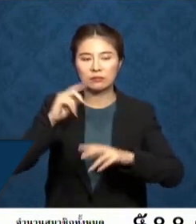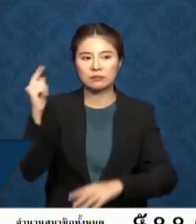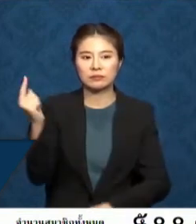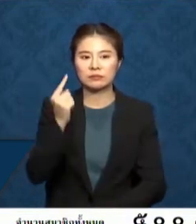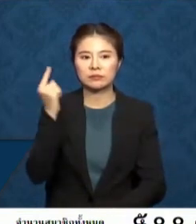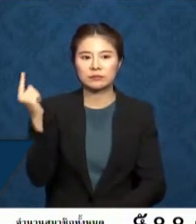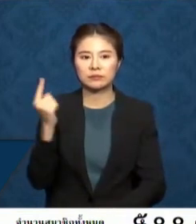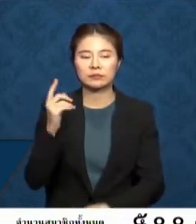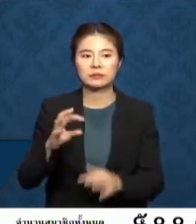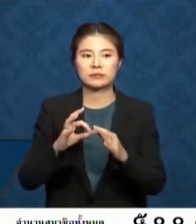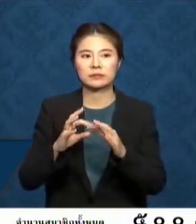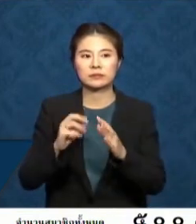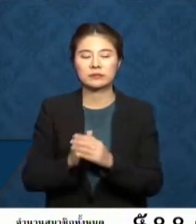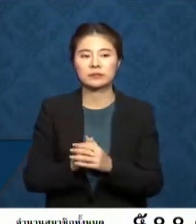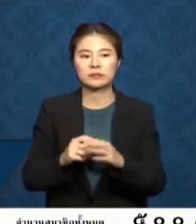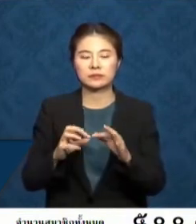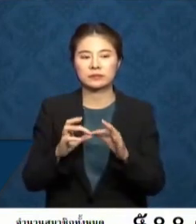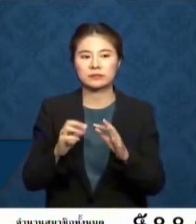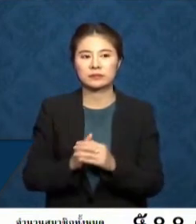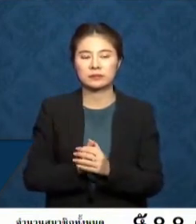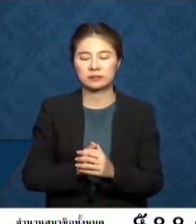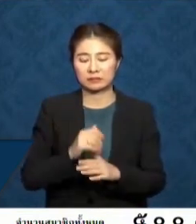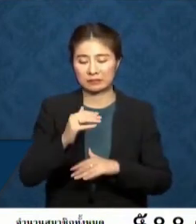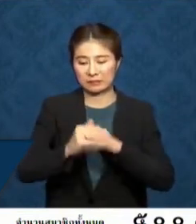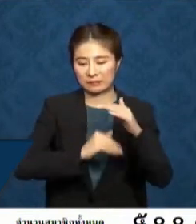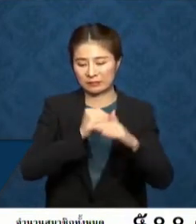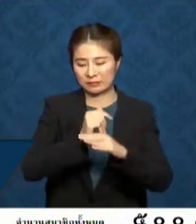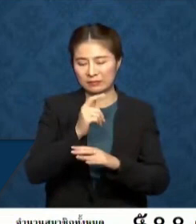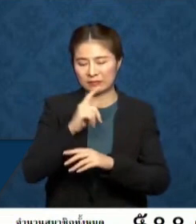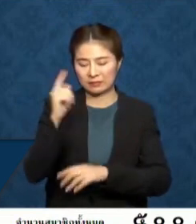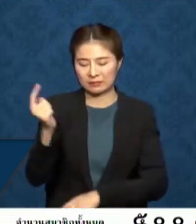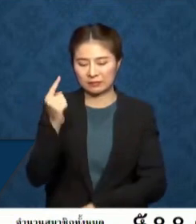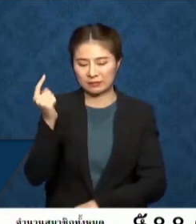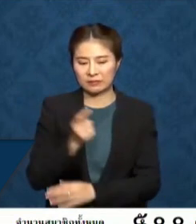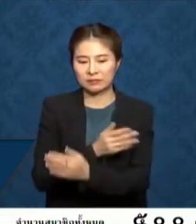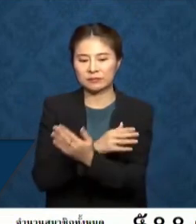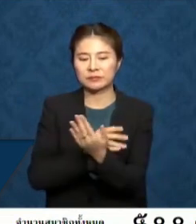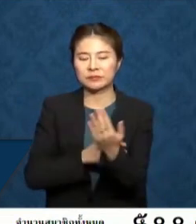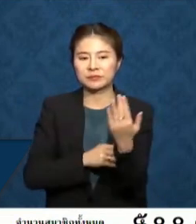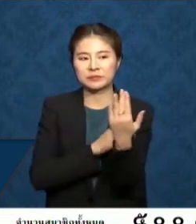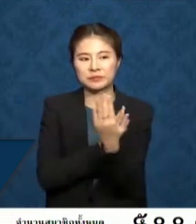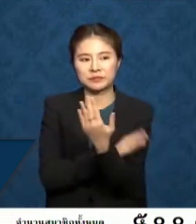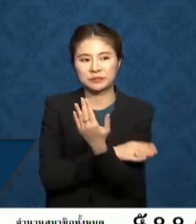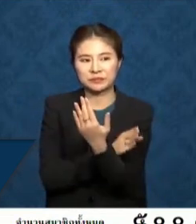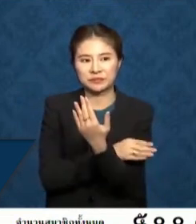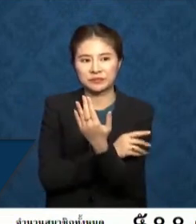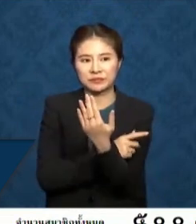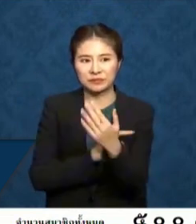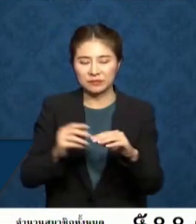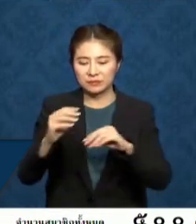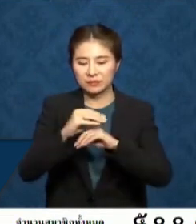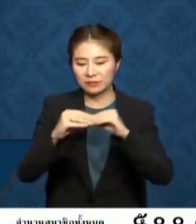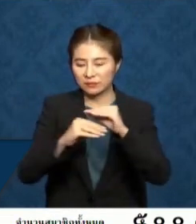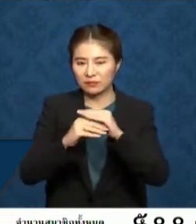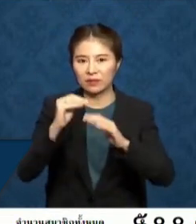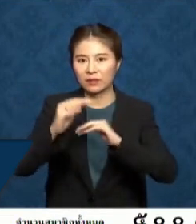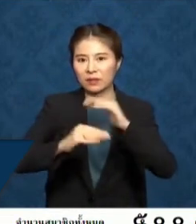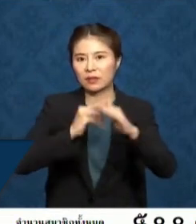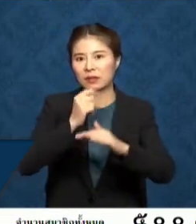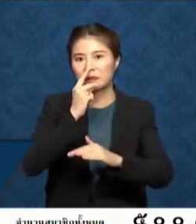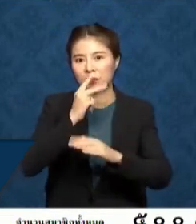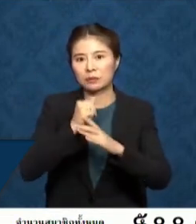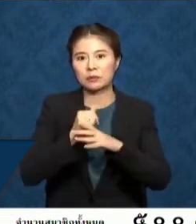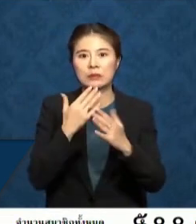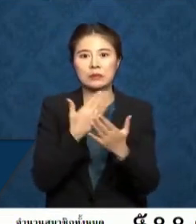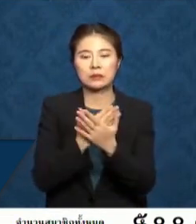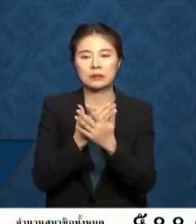ยวทางน้ำภายในเขตพัฒนาการท่องเที่ยวอันดามันผมก็โอ้โหดีชื่อโครงการดีมากเลย 1.5 ล้